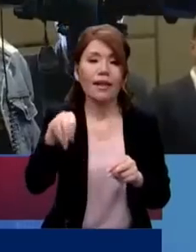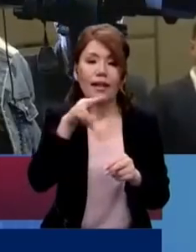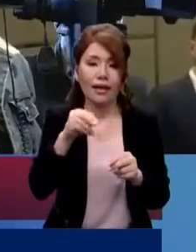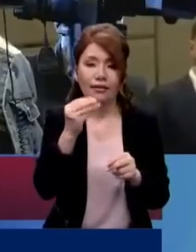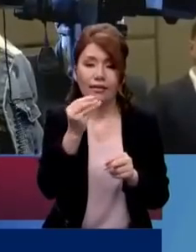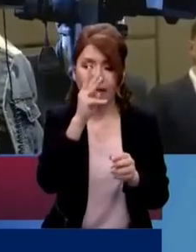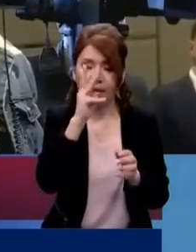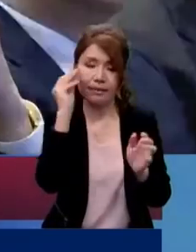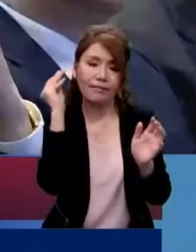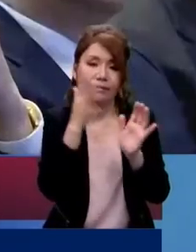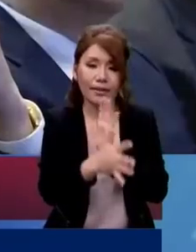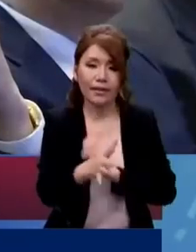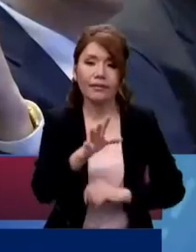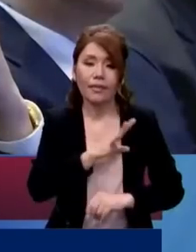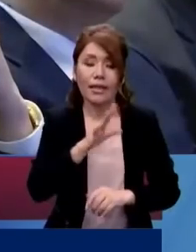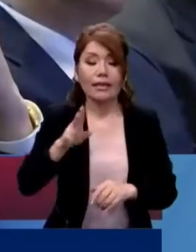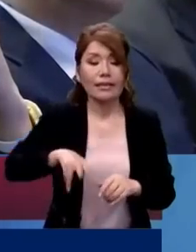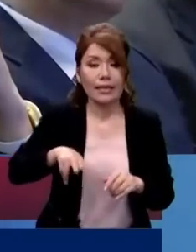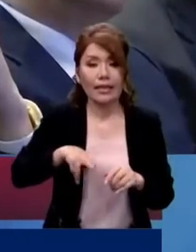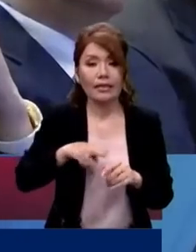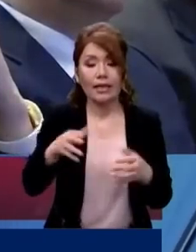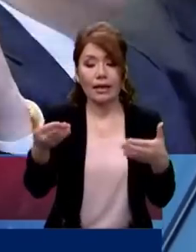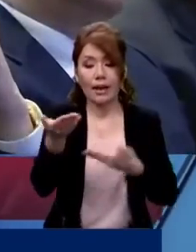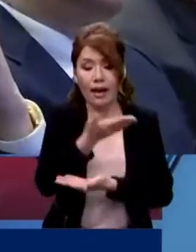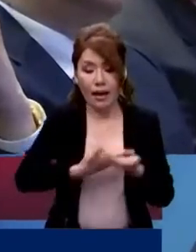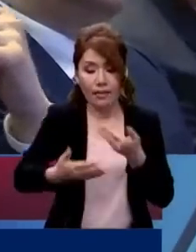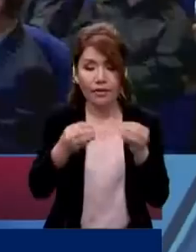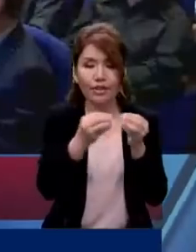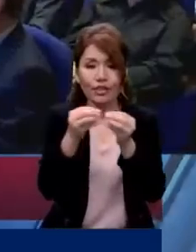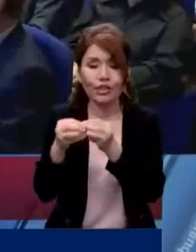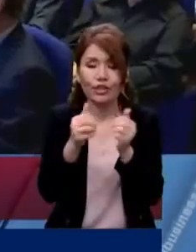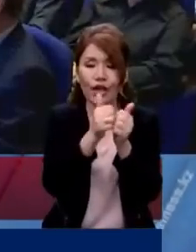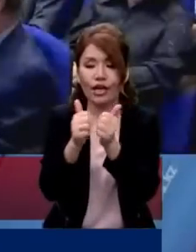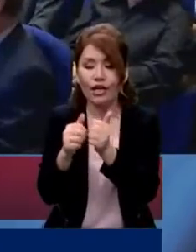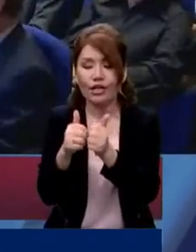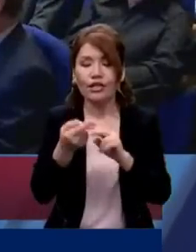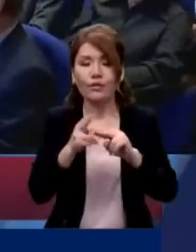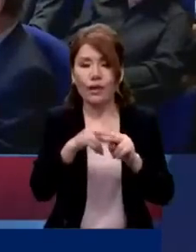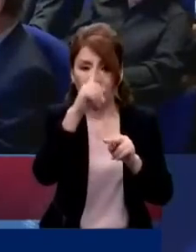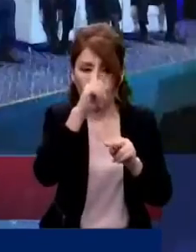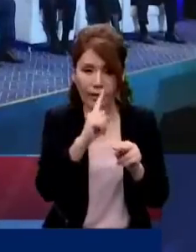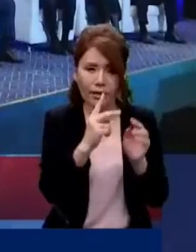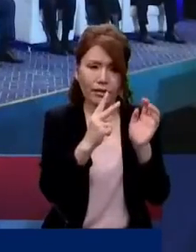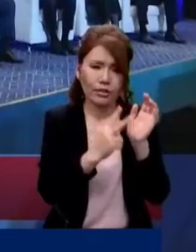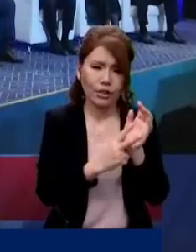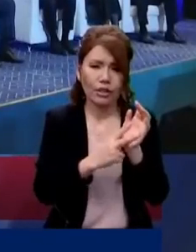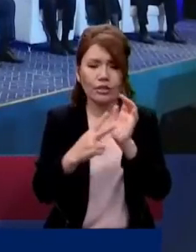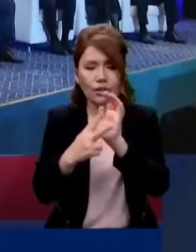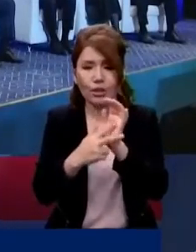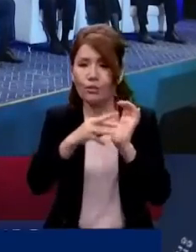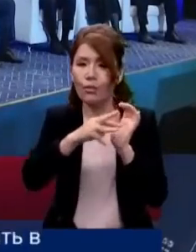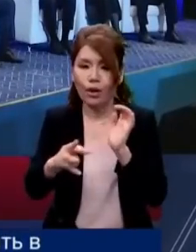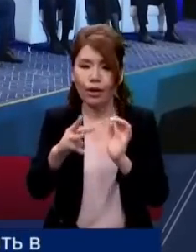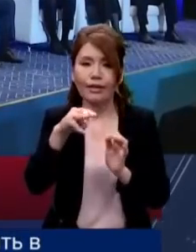қаражат жұмсаған. Яғни басқарма және директорлар кеңесінің 10 шақты мүшесінің әрқайсысы айына шамамен 7-8 миллион теңгеден алады.